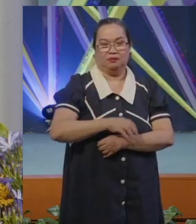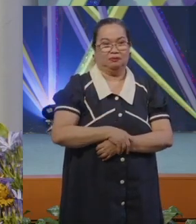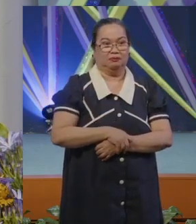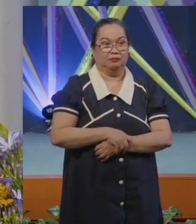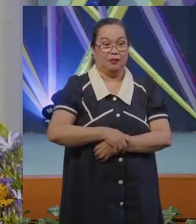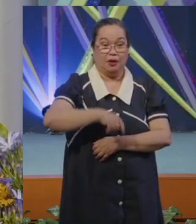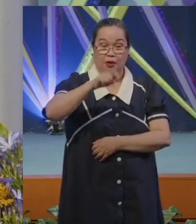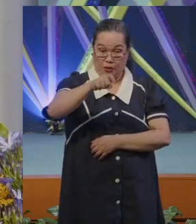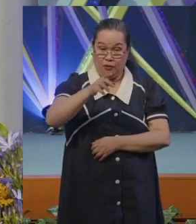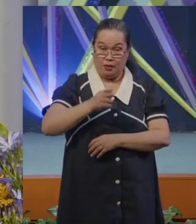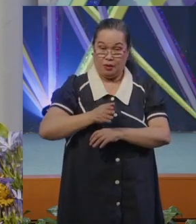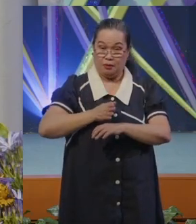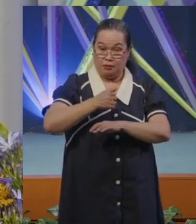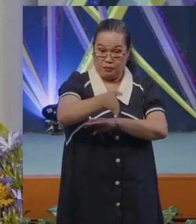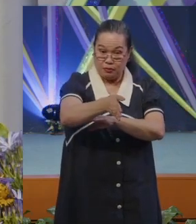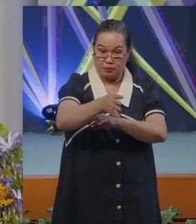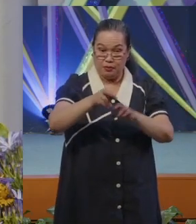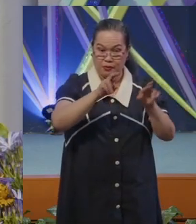Tawirin ang ilog.